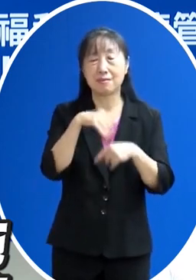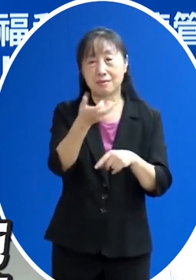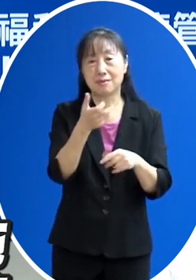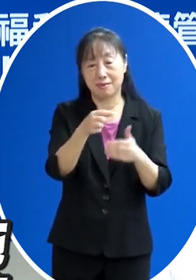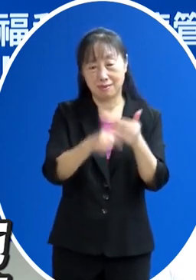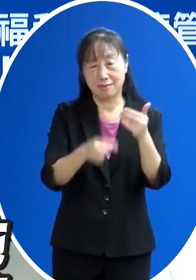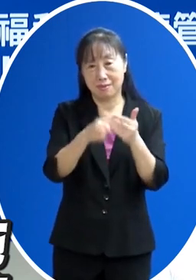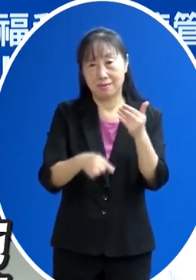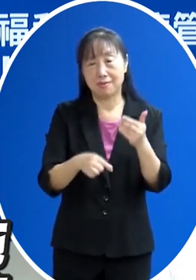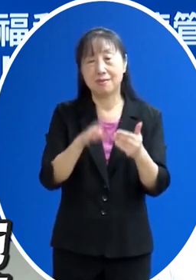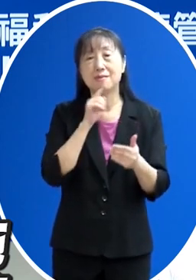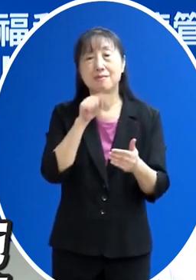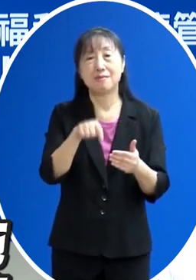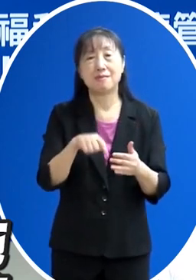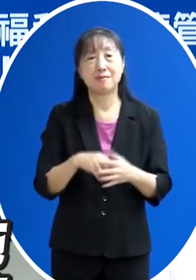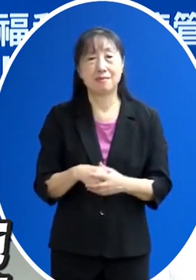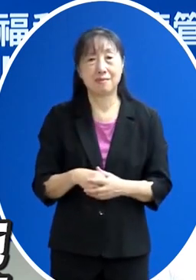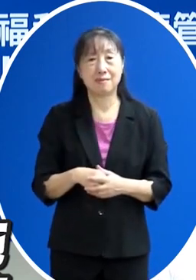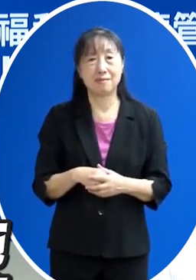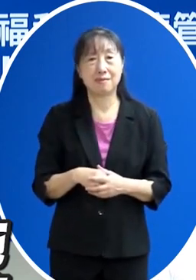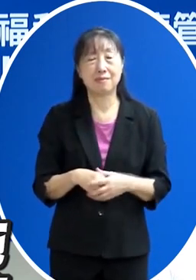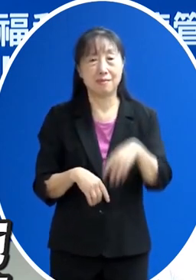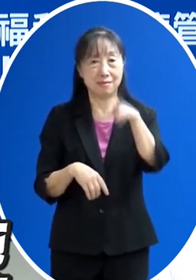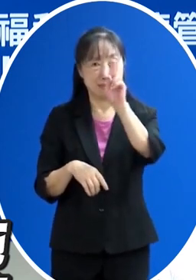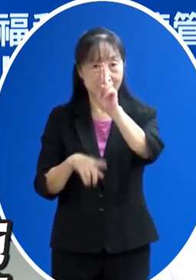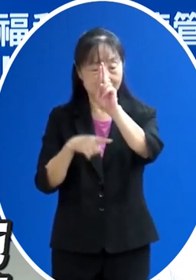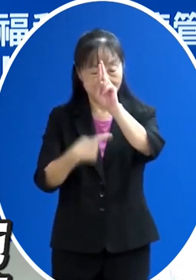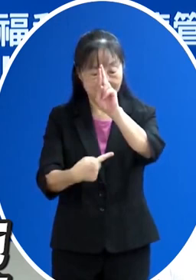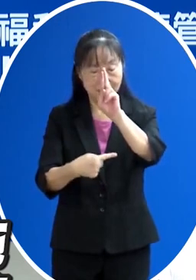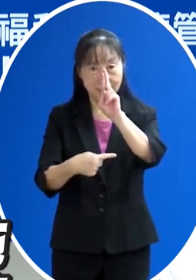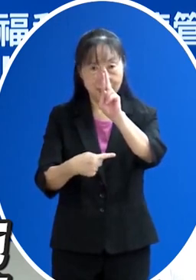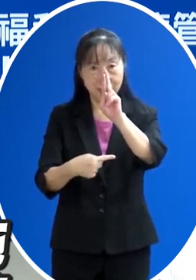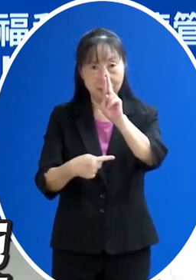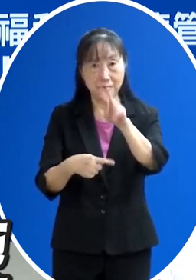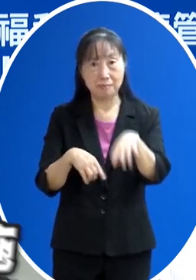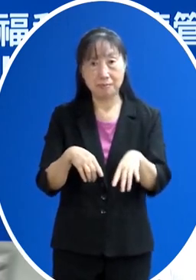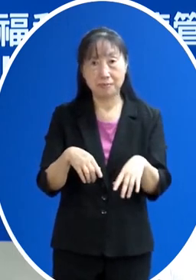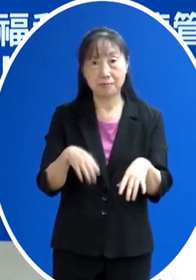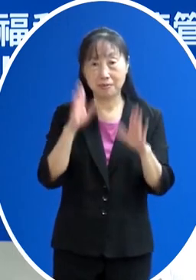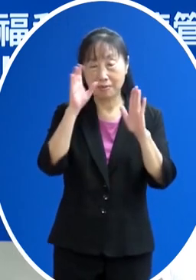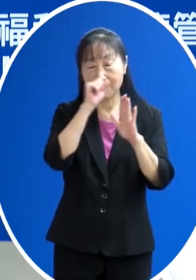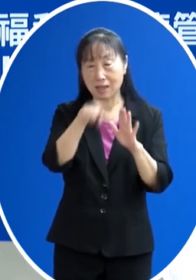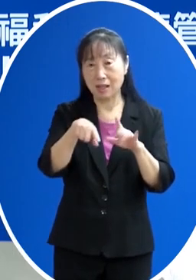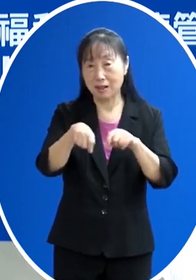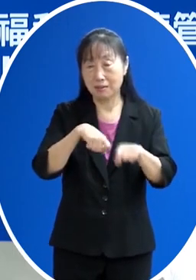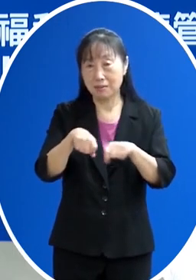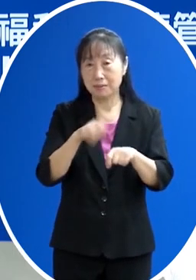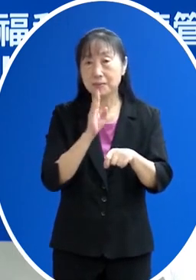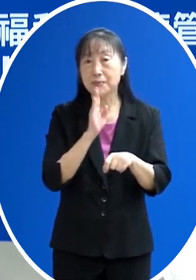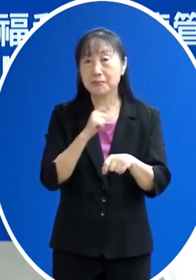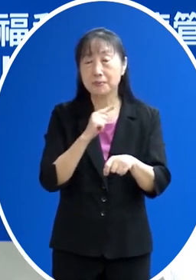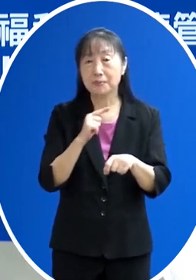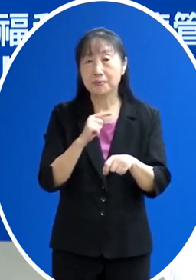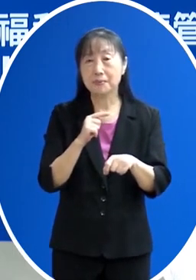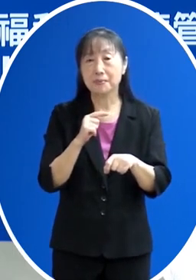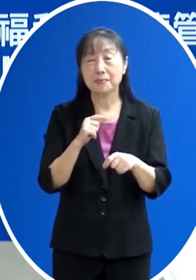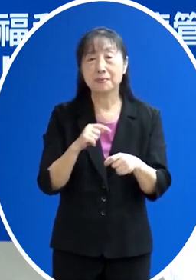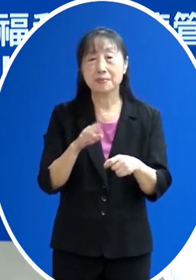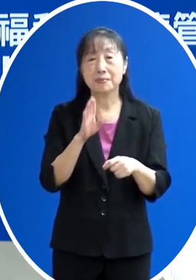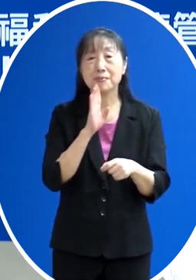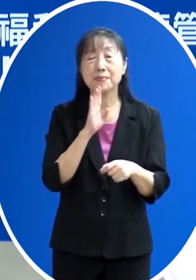个规定。我想我们到12月1号实施的那一天，就正好是规定都全面要戴口